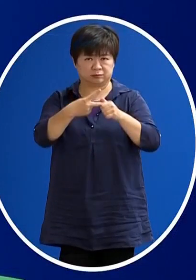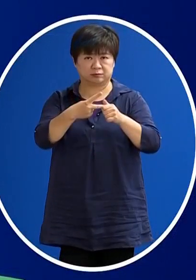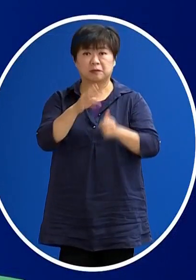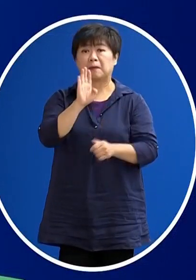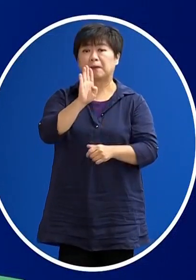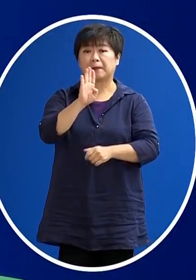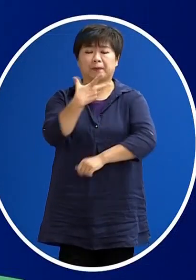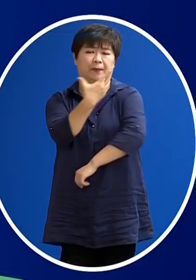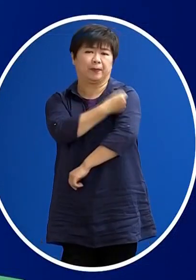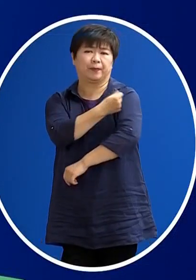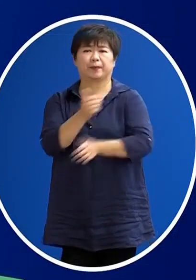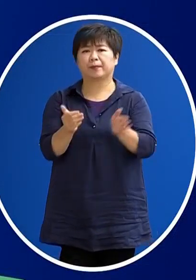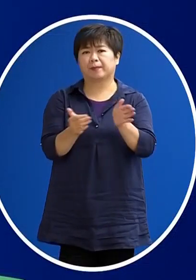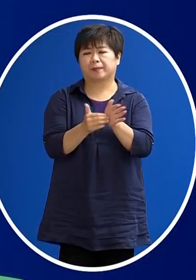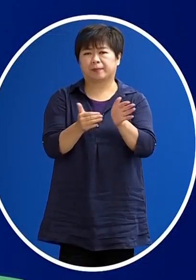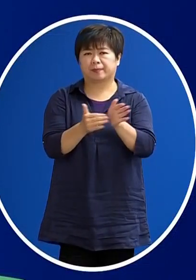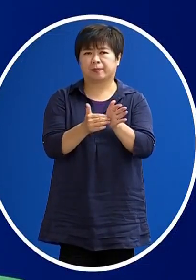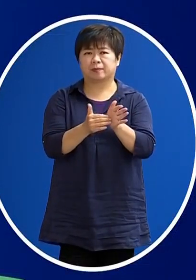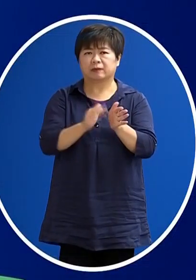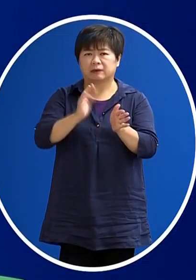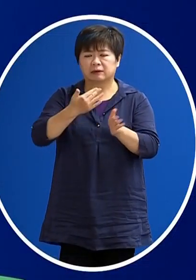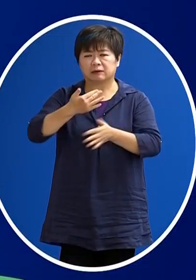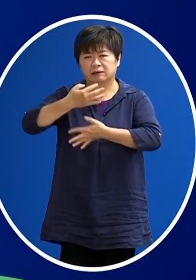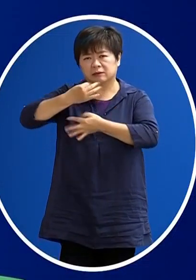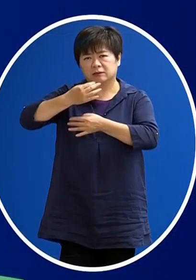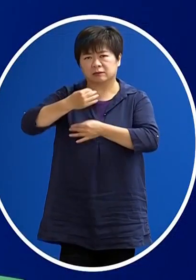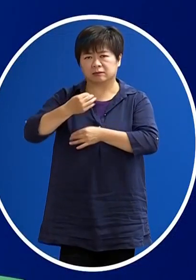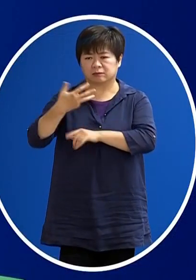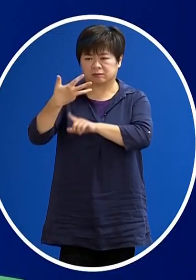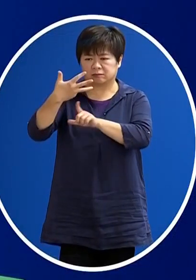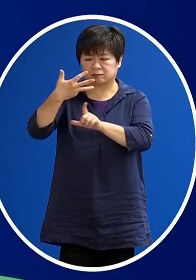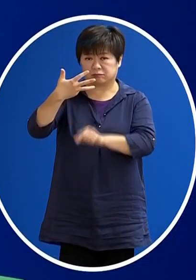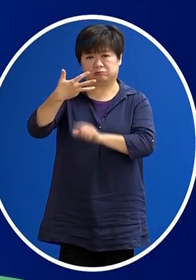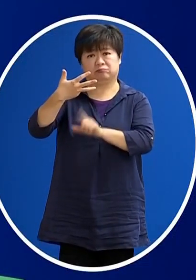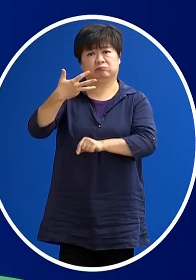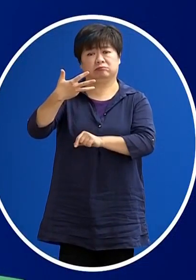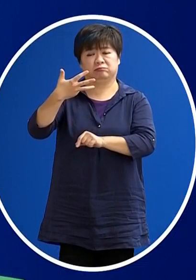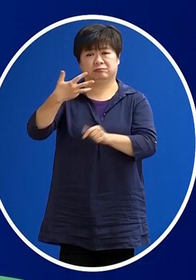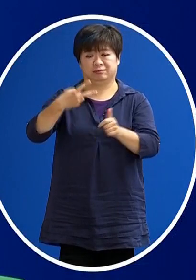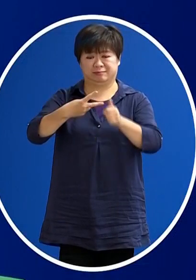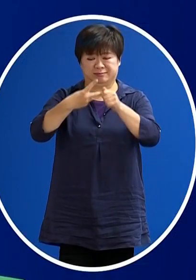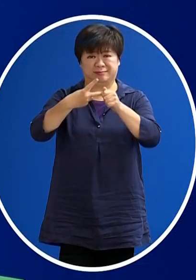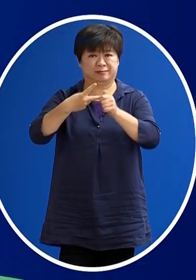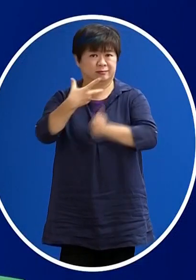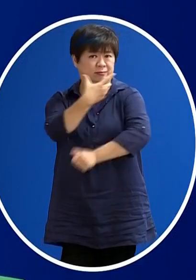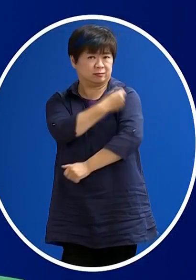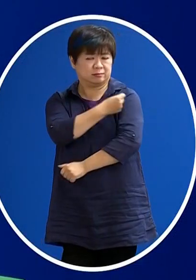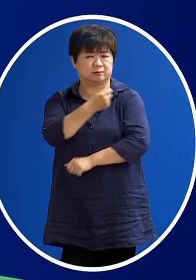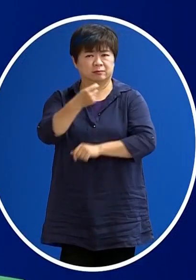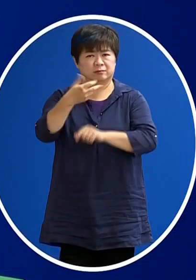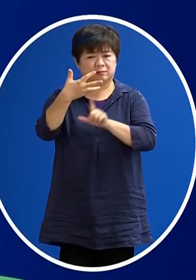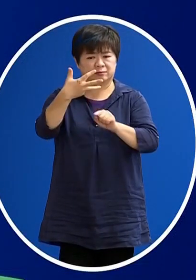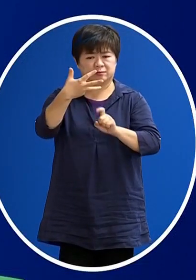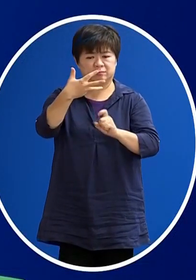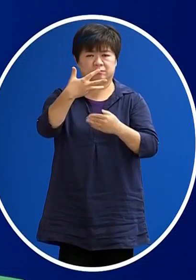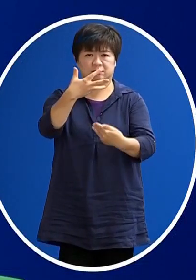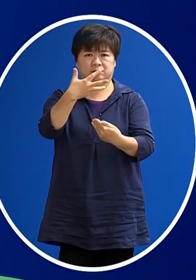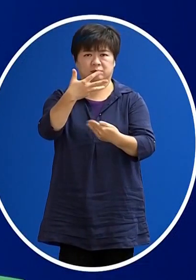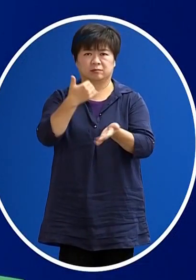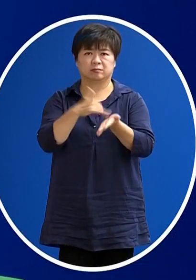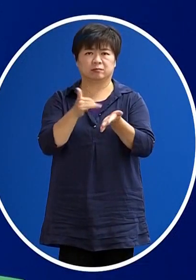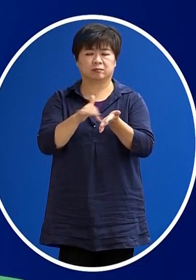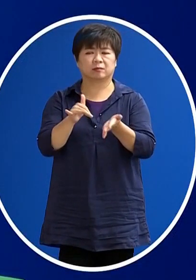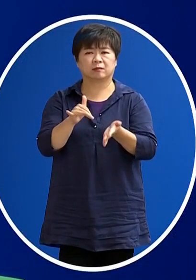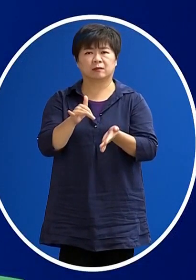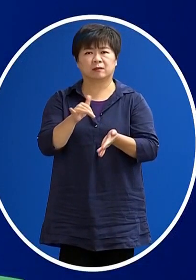苗，不过他接种的日期都是在8月，那第二剂接种是8月19号，那这个距离